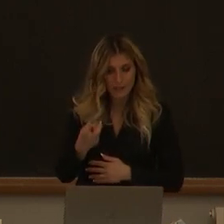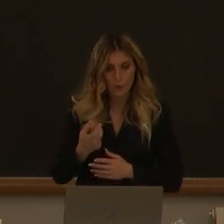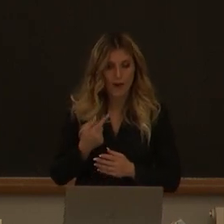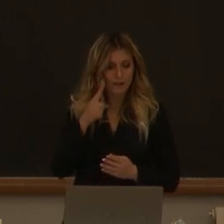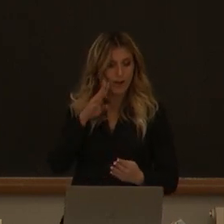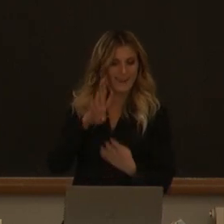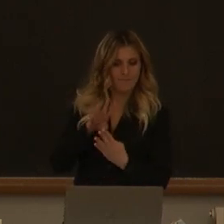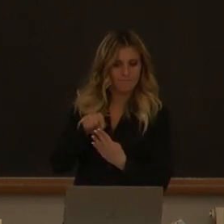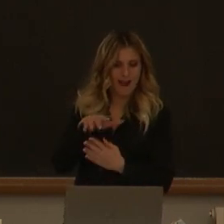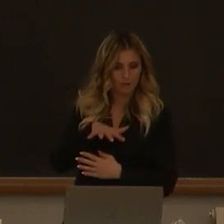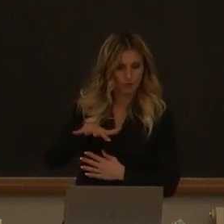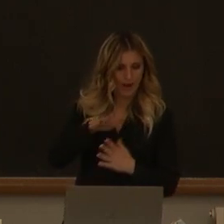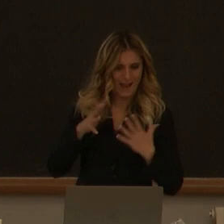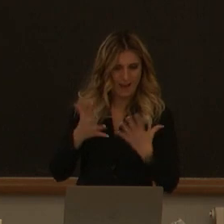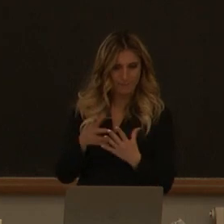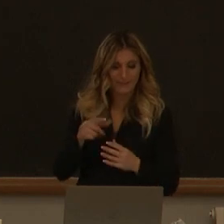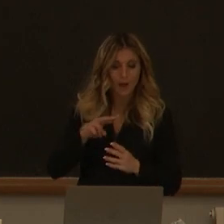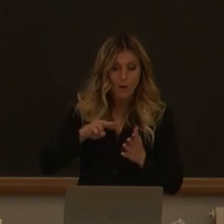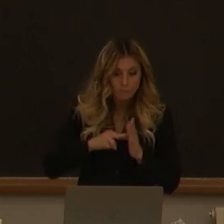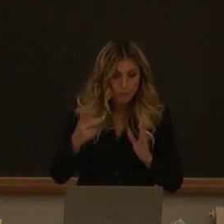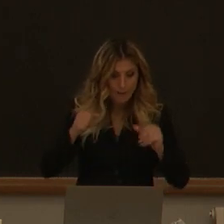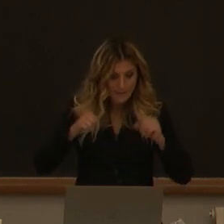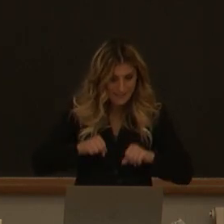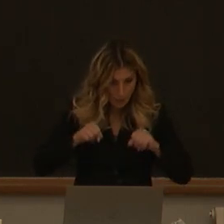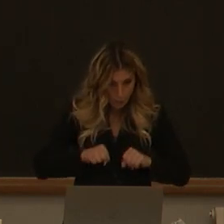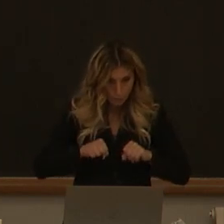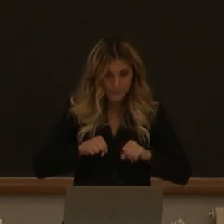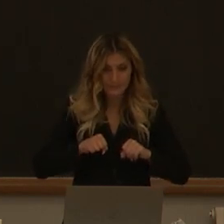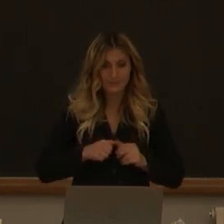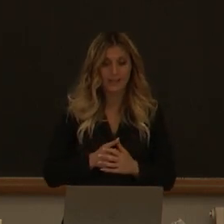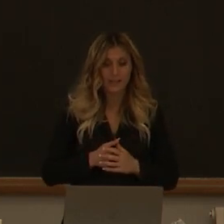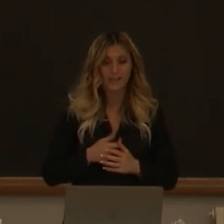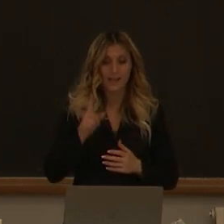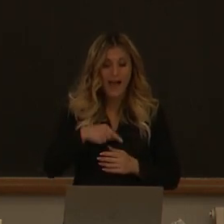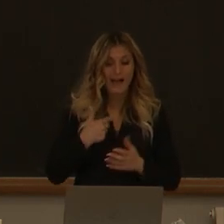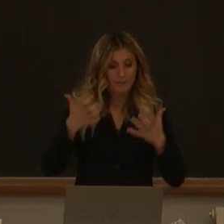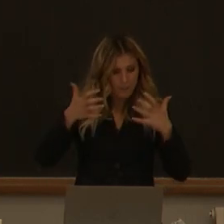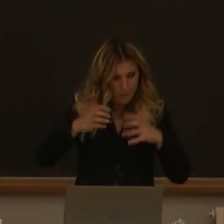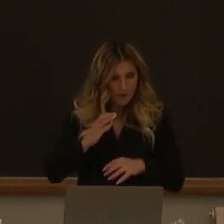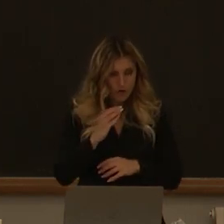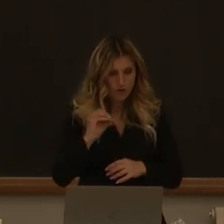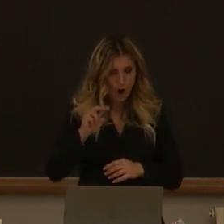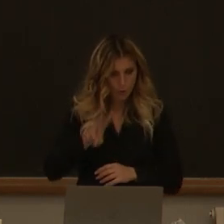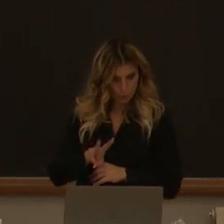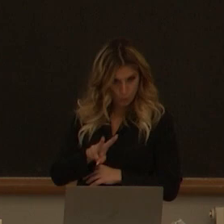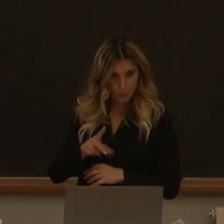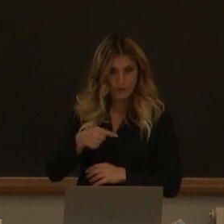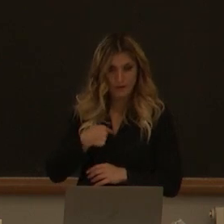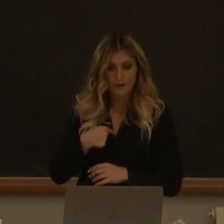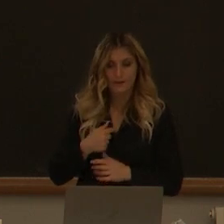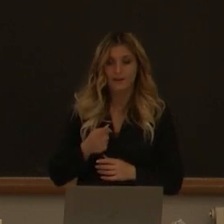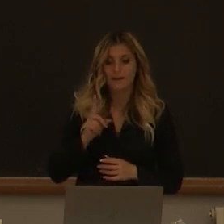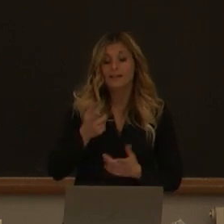all'impatto ambientale, i problemi sulla salute, un incremento di emissioni di CO2 con conseguenze enormi di